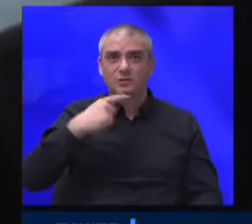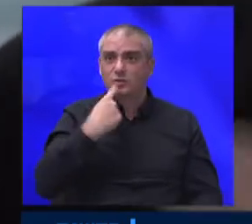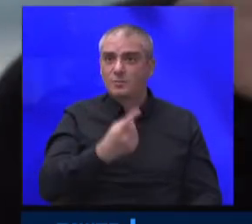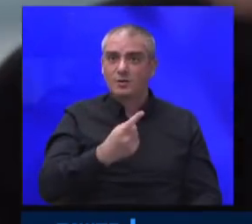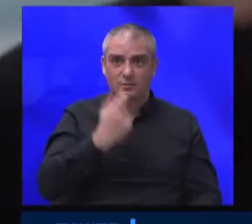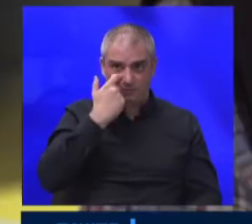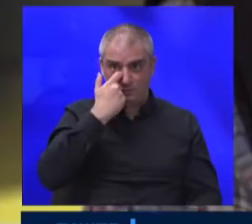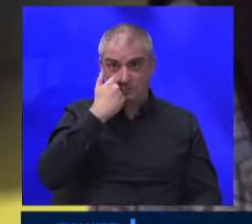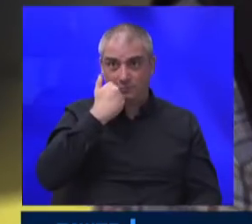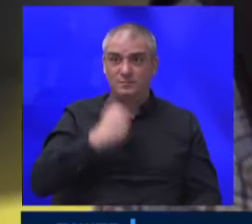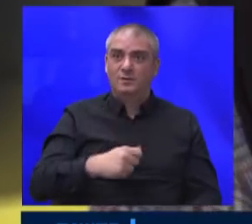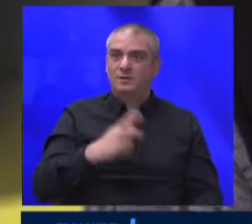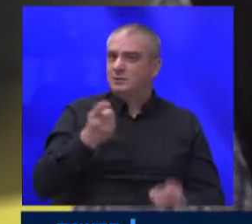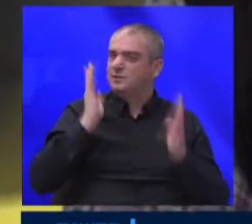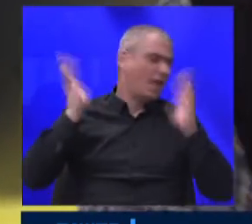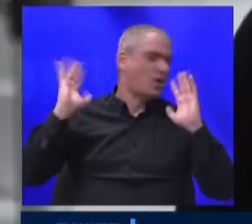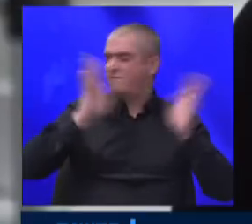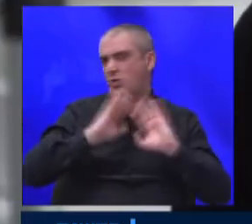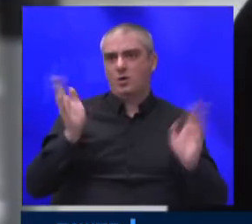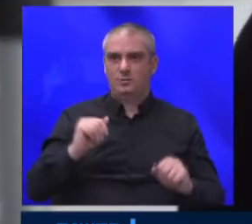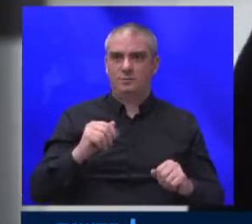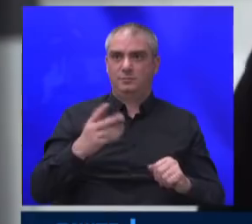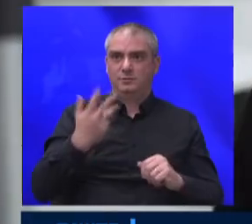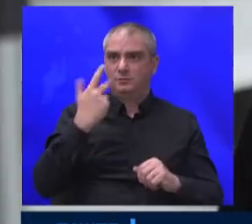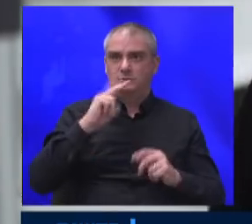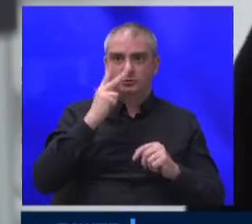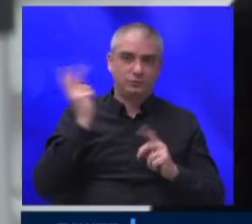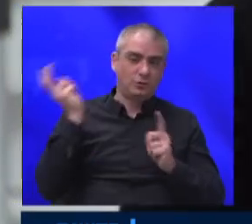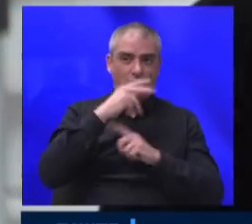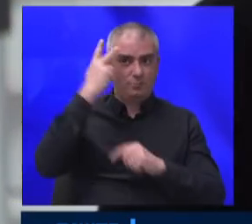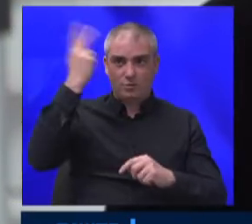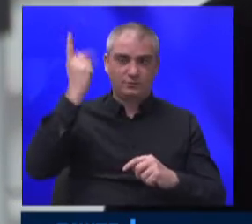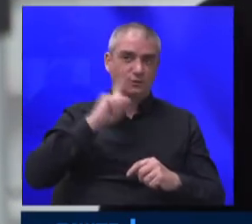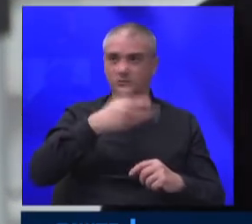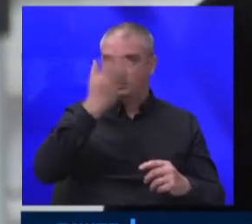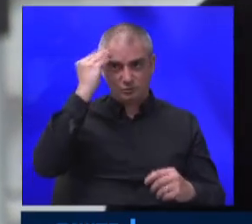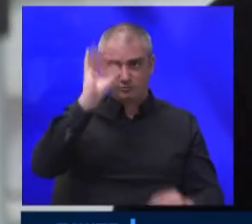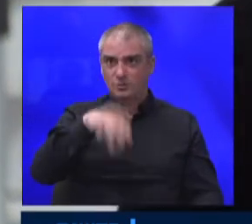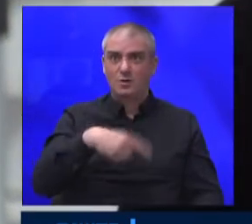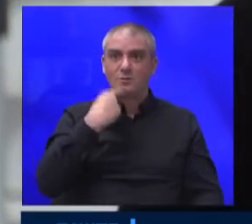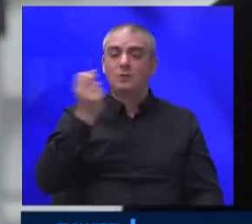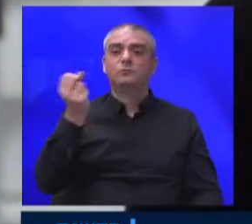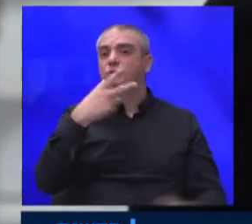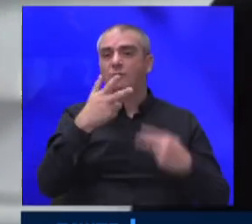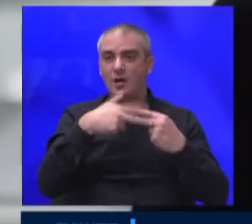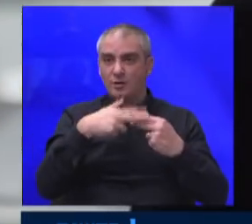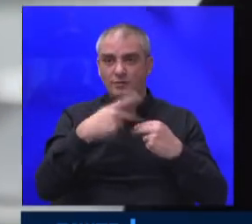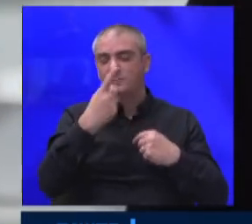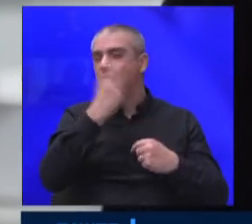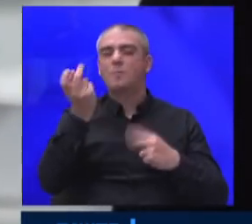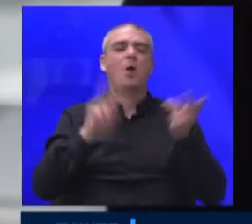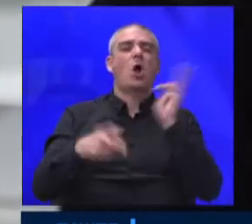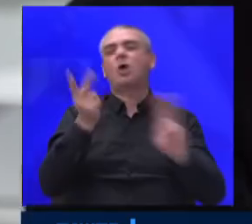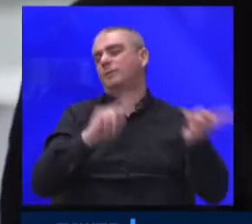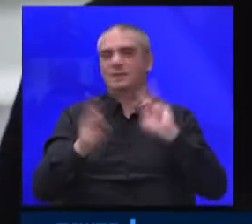אומר, זה היום ונורא. שלישי אחריו עולה הפרופסור, לא זוכר את שמו, ואומר, בשבועיים הקרובים יהיו מאות מתים.